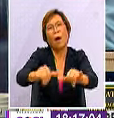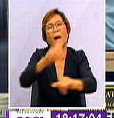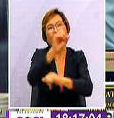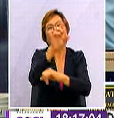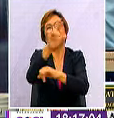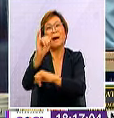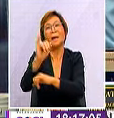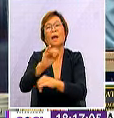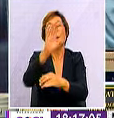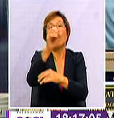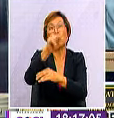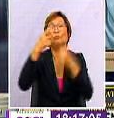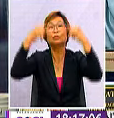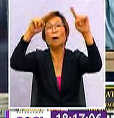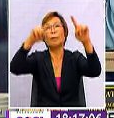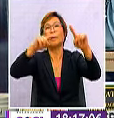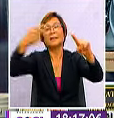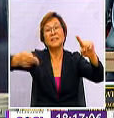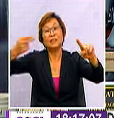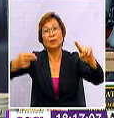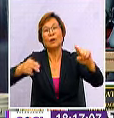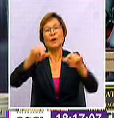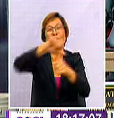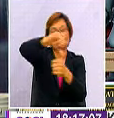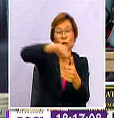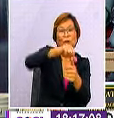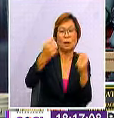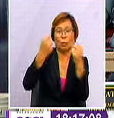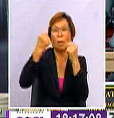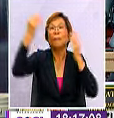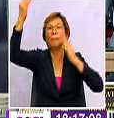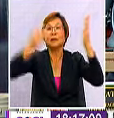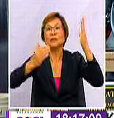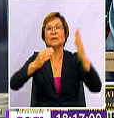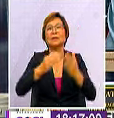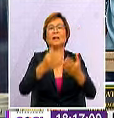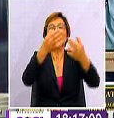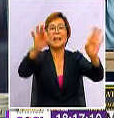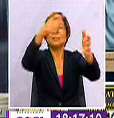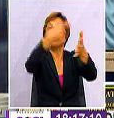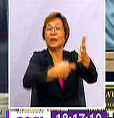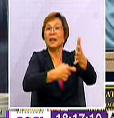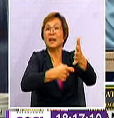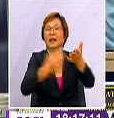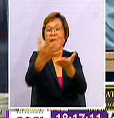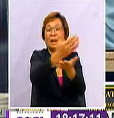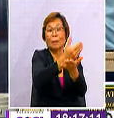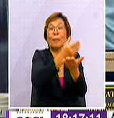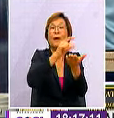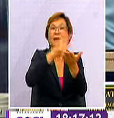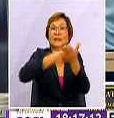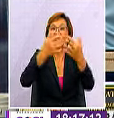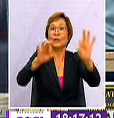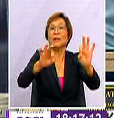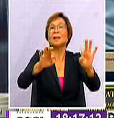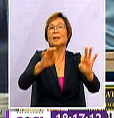SRI dan bond yang mencapai standard hijau, sosial dan mampan di Malaysia, pengecualian cukai pendapatan sedia ada bagi geran sukuk